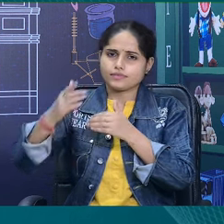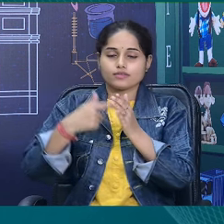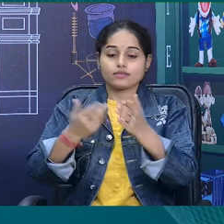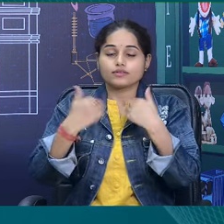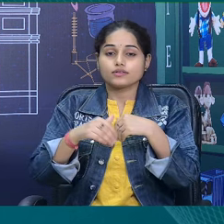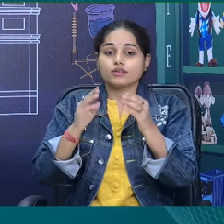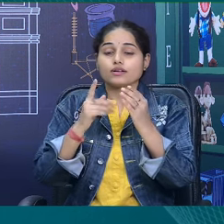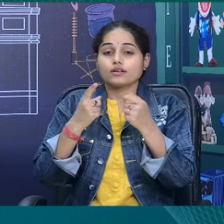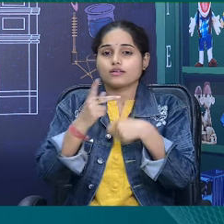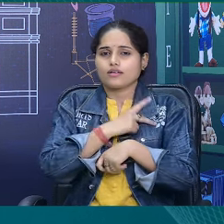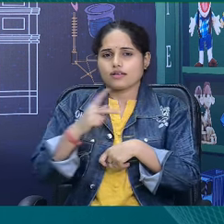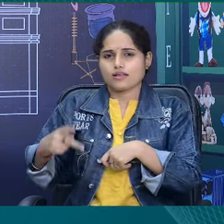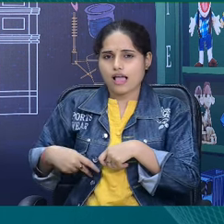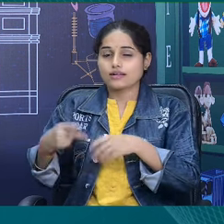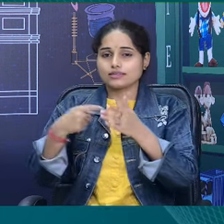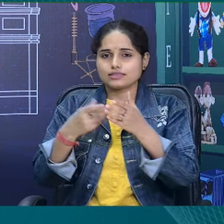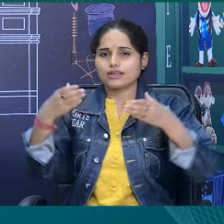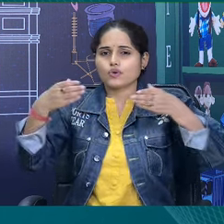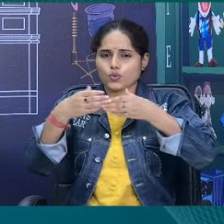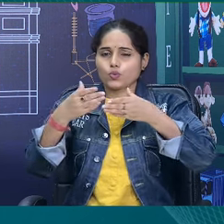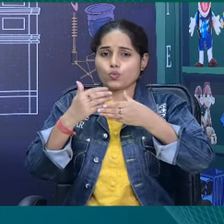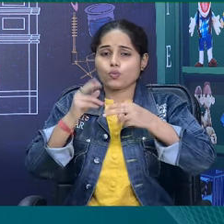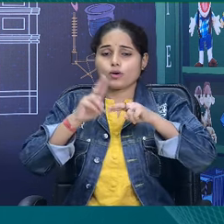कोलकाता ग्रुप एंड व्हाई दे हैव